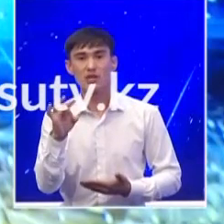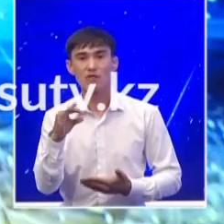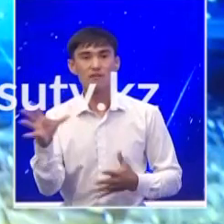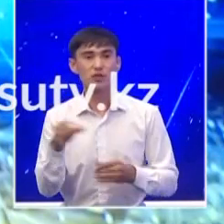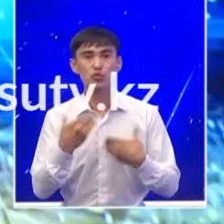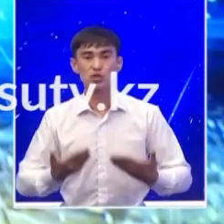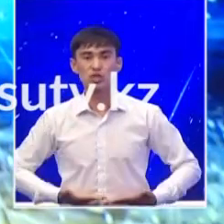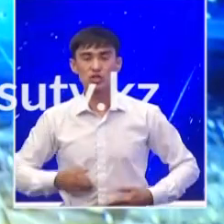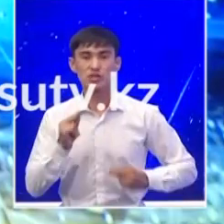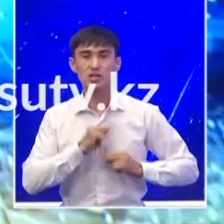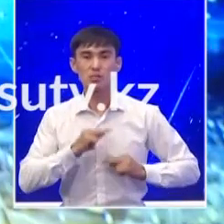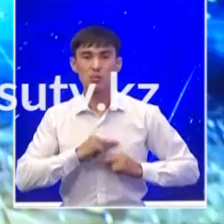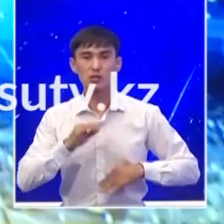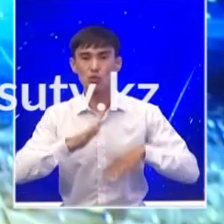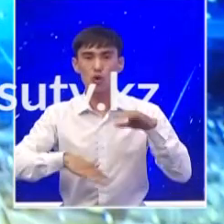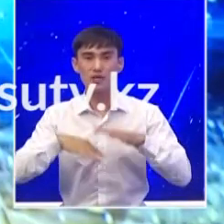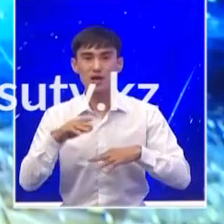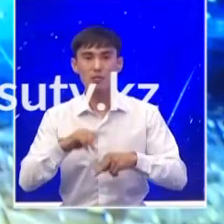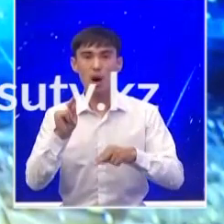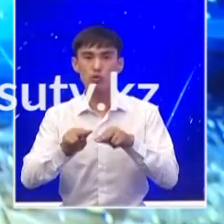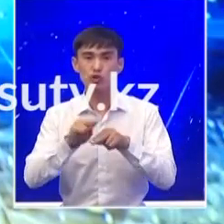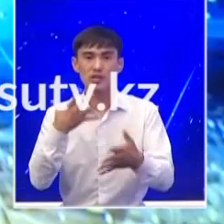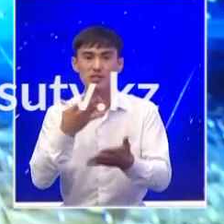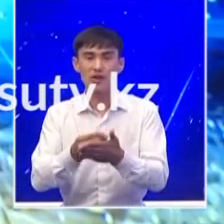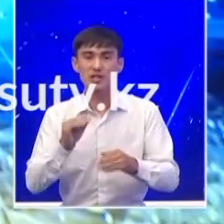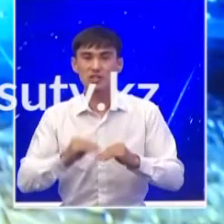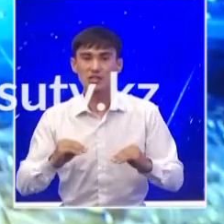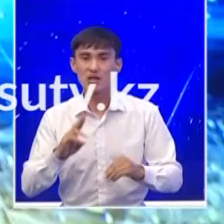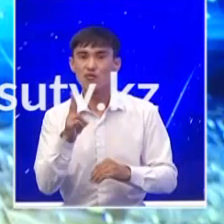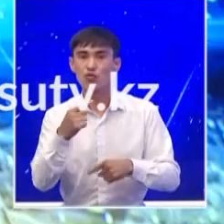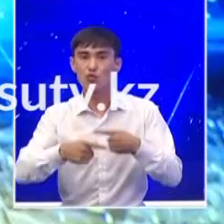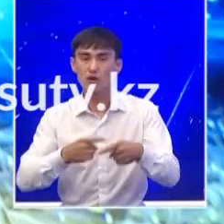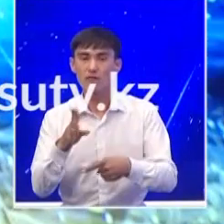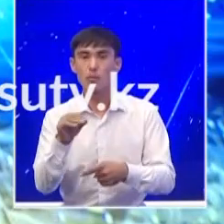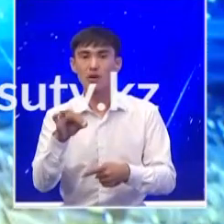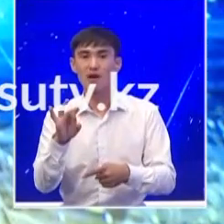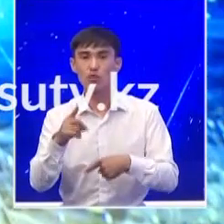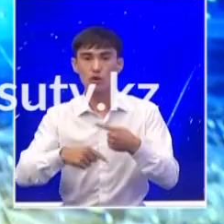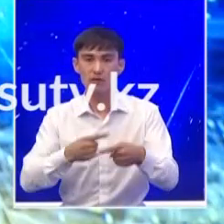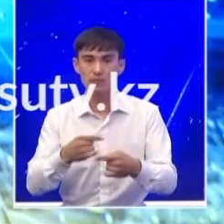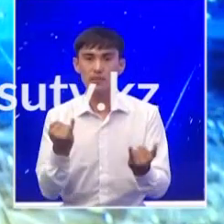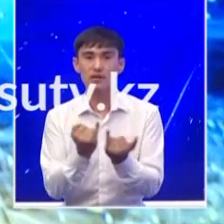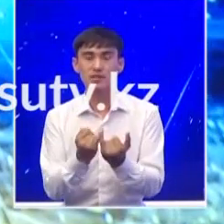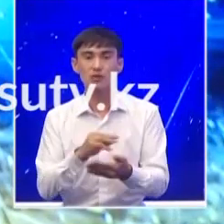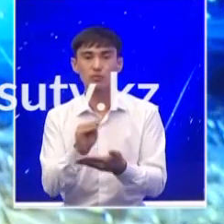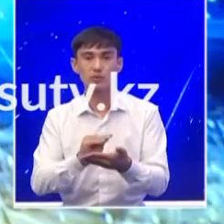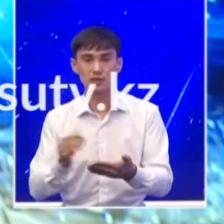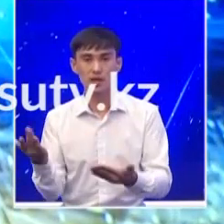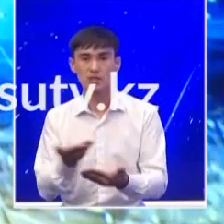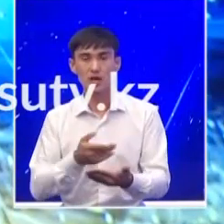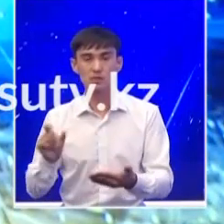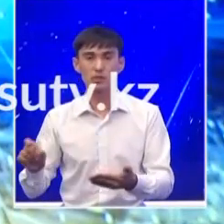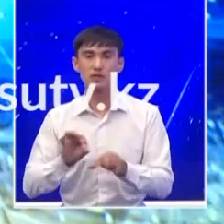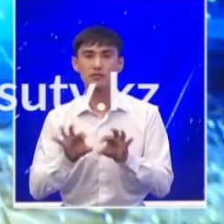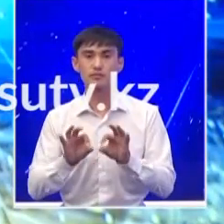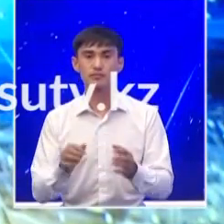жизнь занимается рукоделием и даже обучает этому своих детей, внуков и правнуков. В гостях у мастерицы побывал и наш